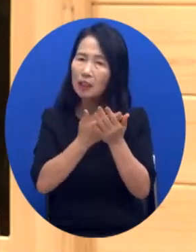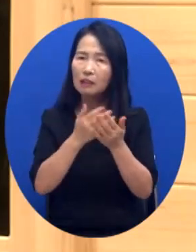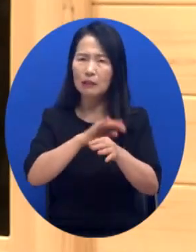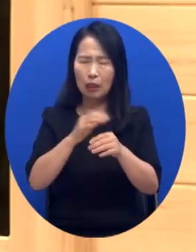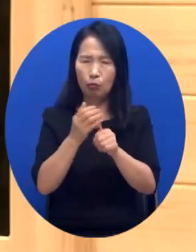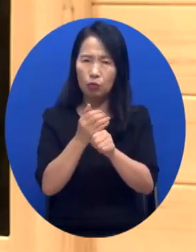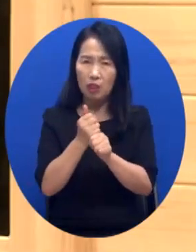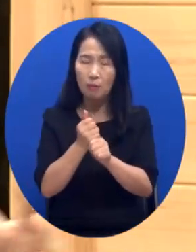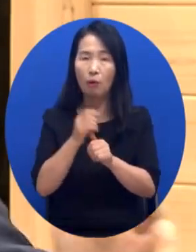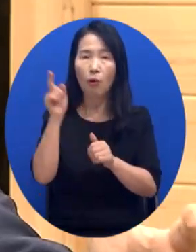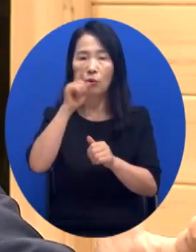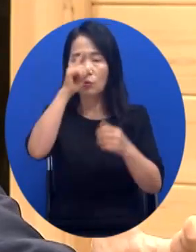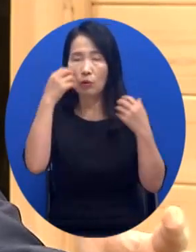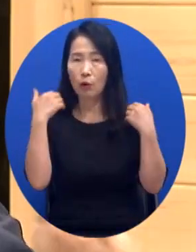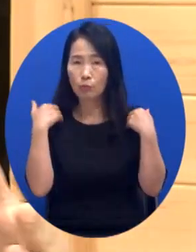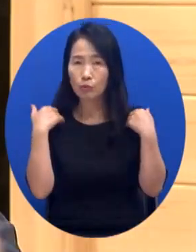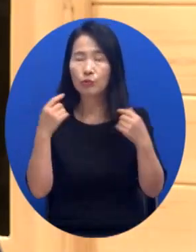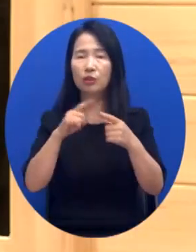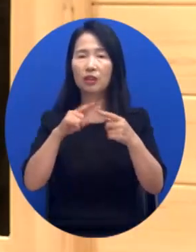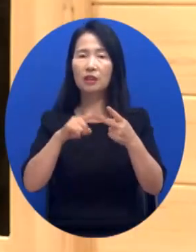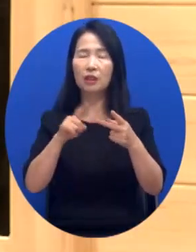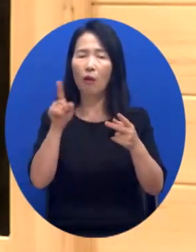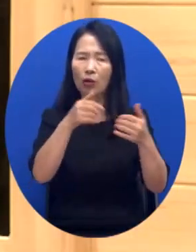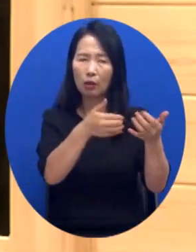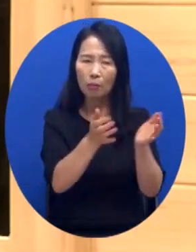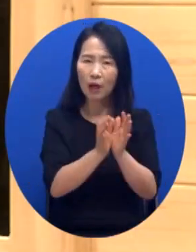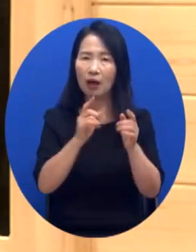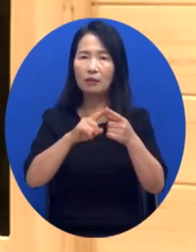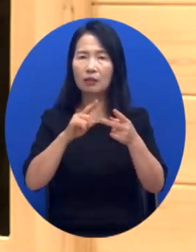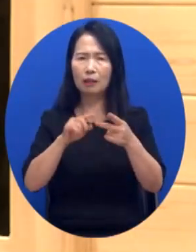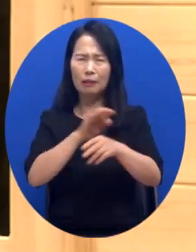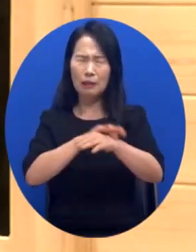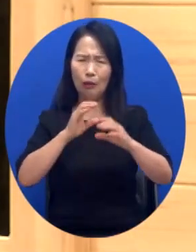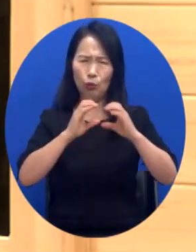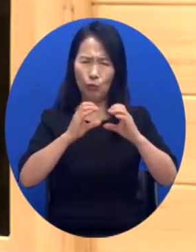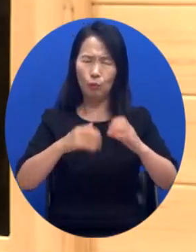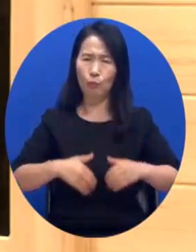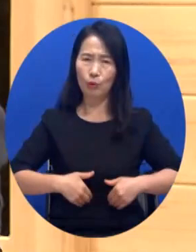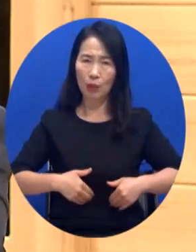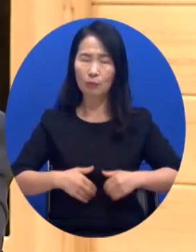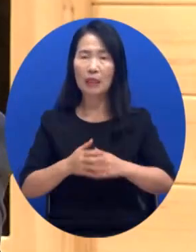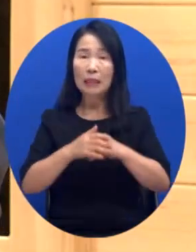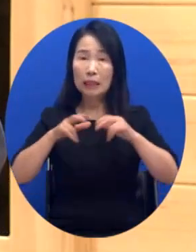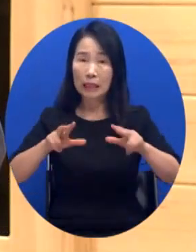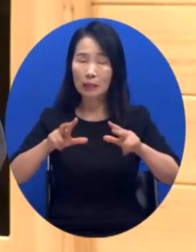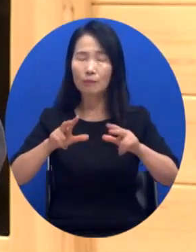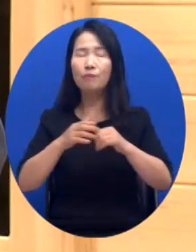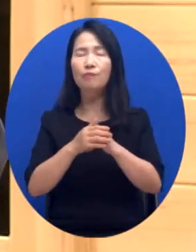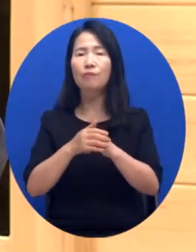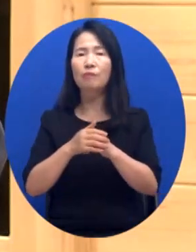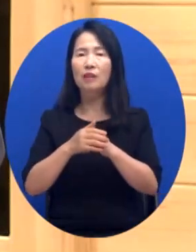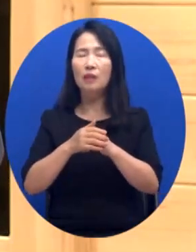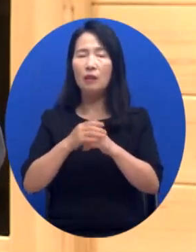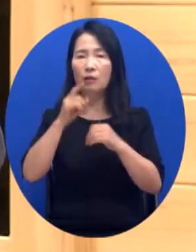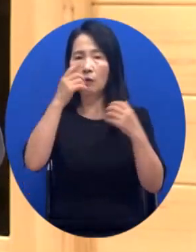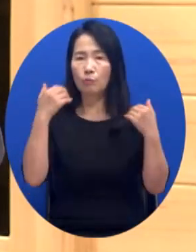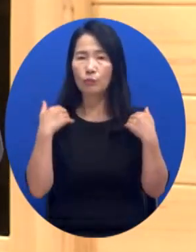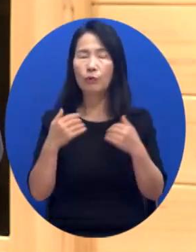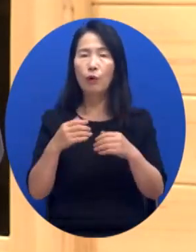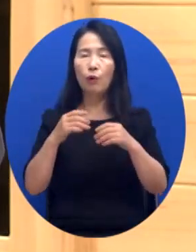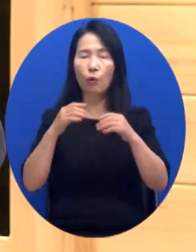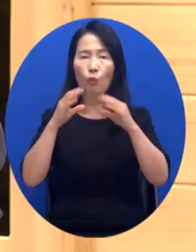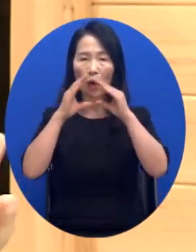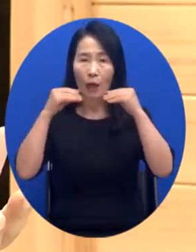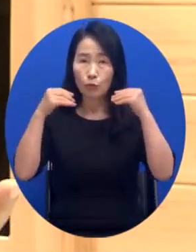어느 정부든지 또 어느 정파든지 소통을 해야 됩니다. 특별히 이 정부는 광화문에 뭐 500만 1000만이